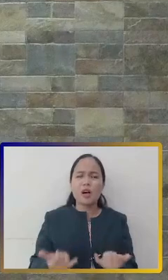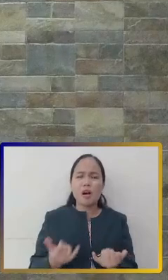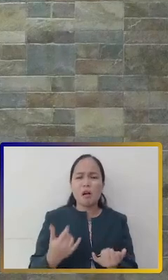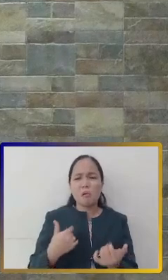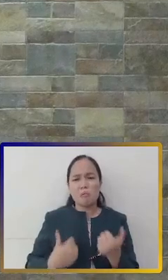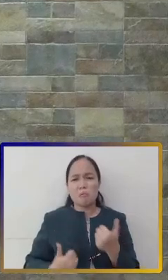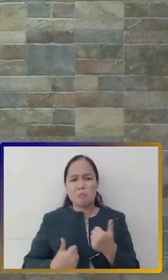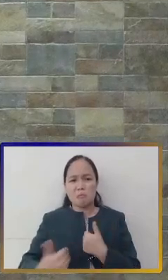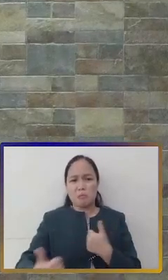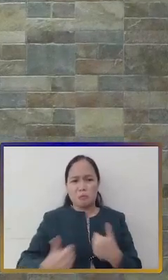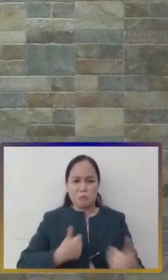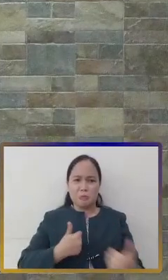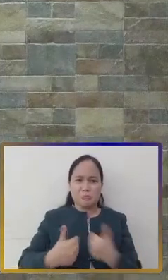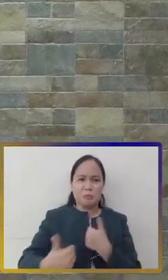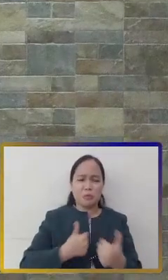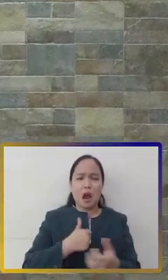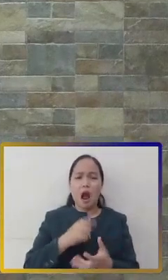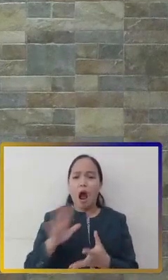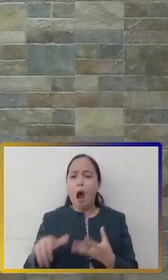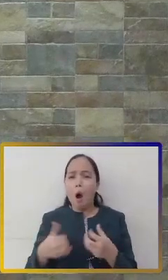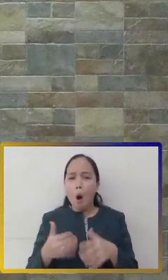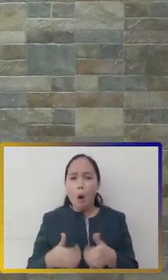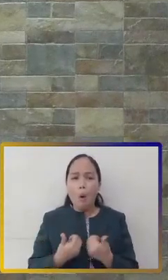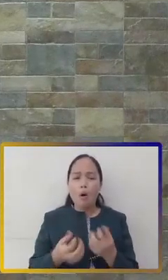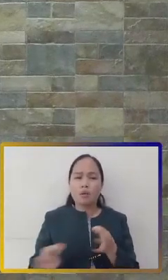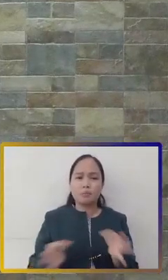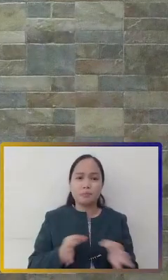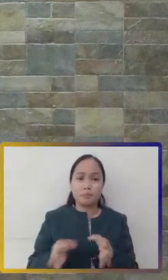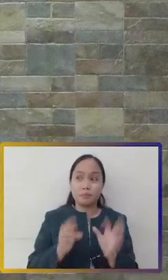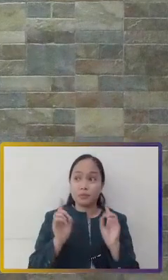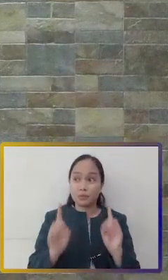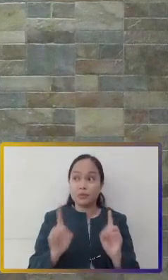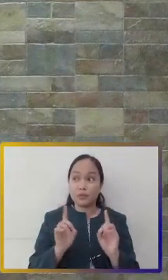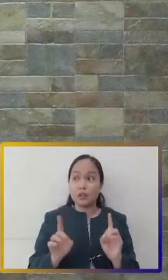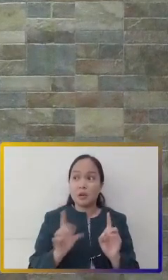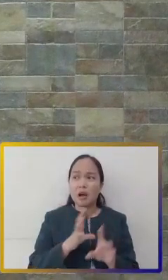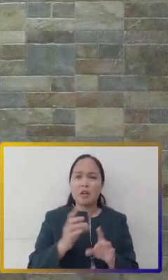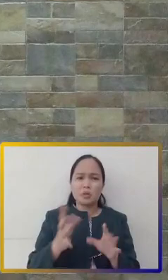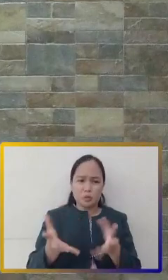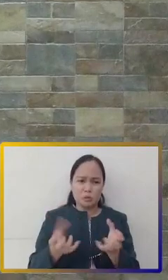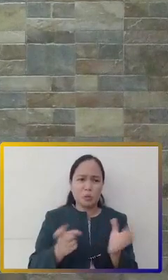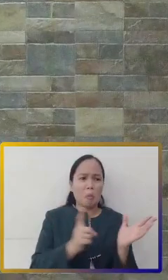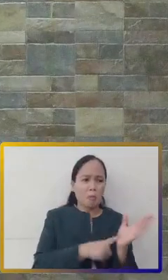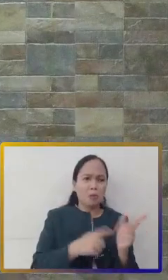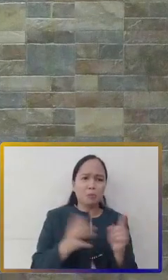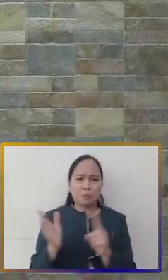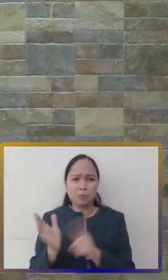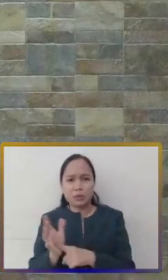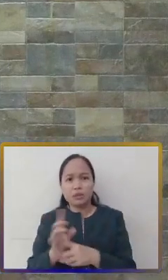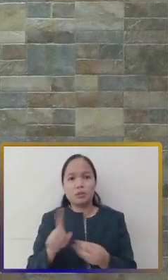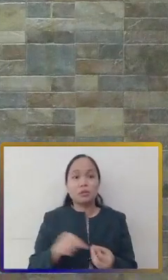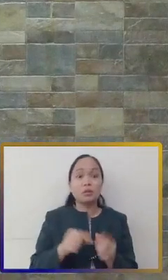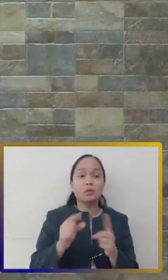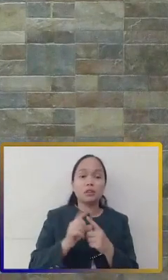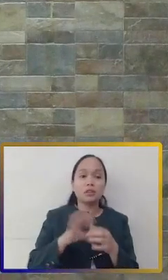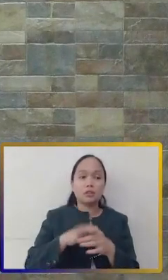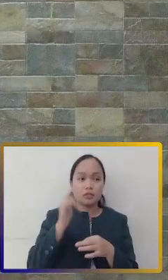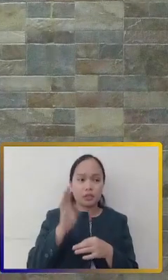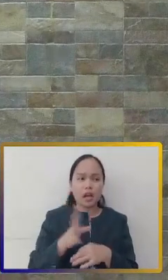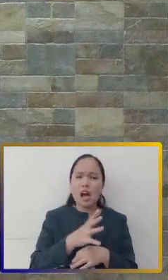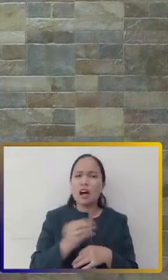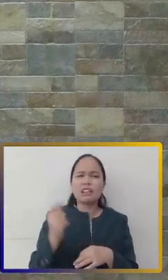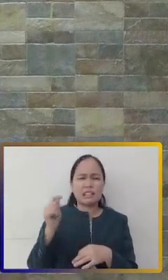sa pagpapaliwanag kuno ng doktrina, at nag-aaway-away sila, nagdidebate pa sila sa salita ng Diyos na hindi na nila